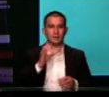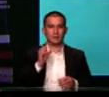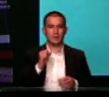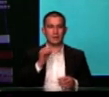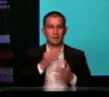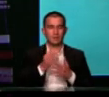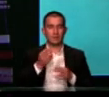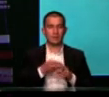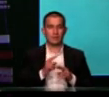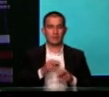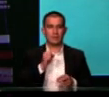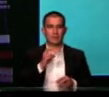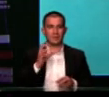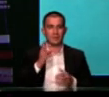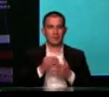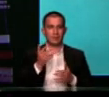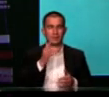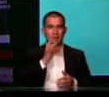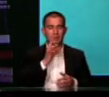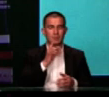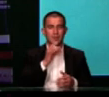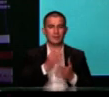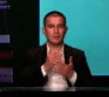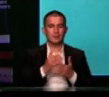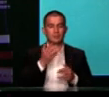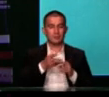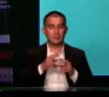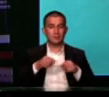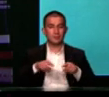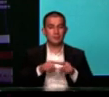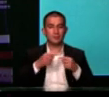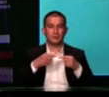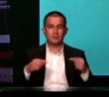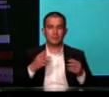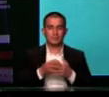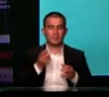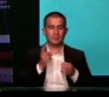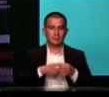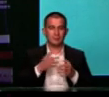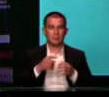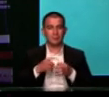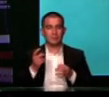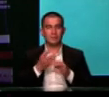RSI harflaridan iborat matnni shifrlash va deshifrlashni